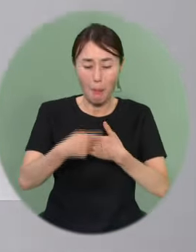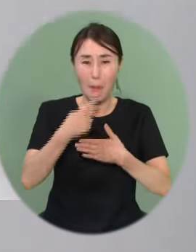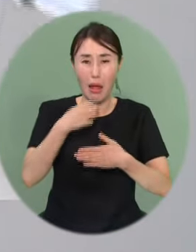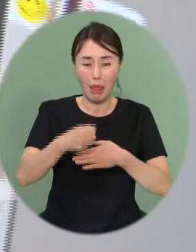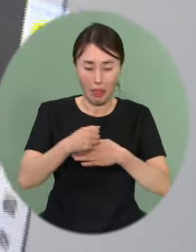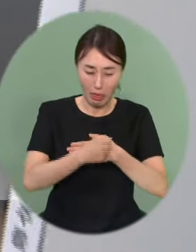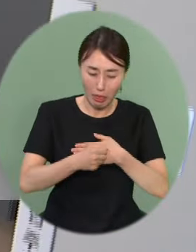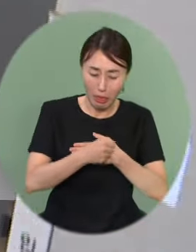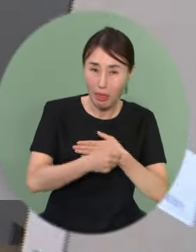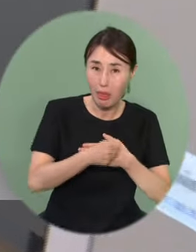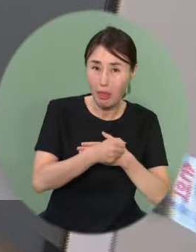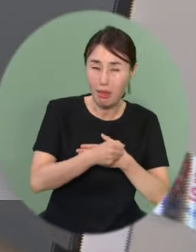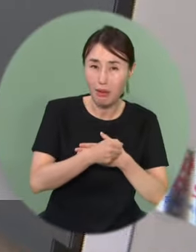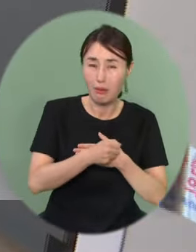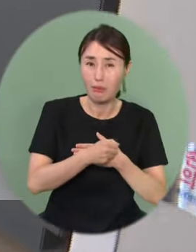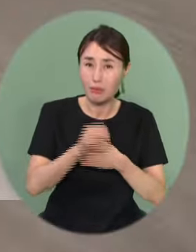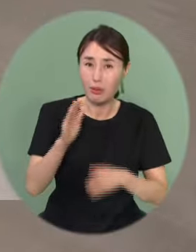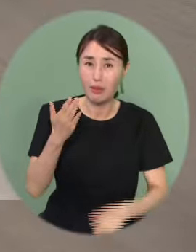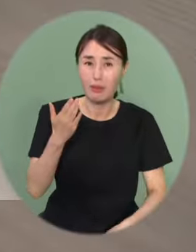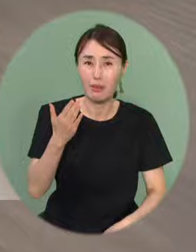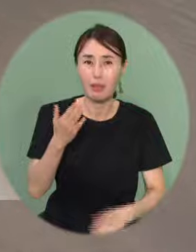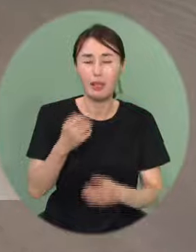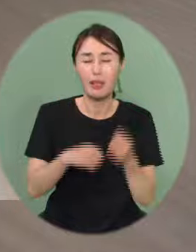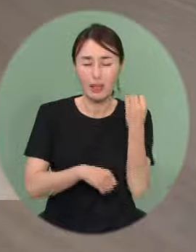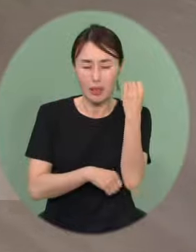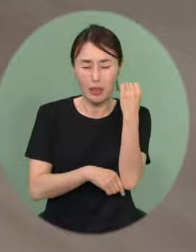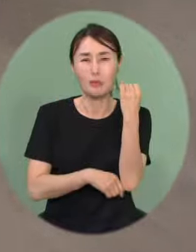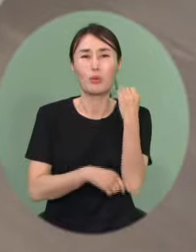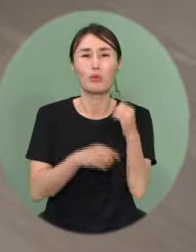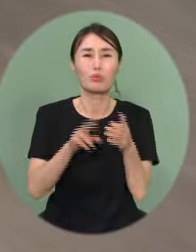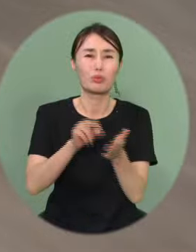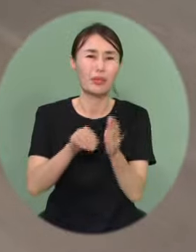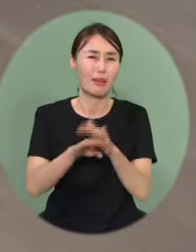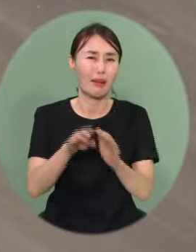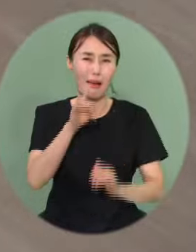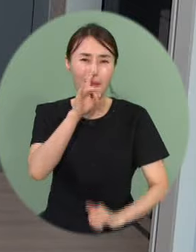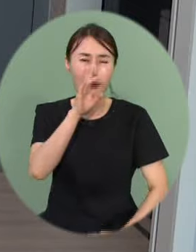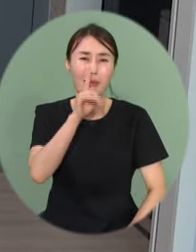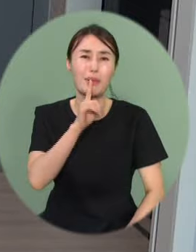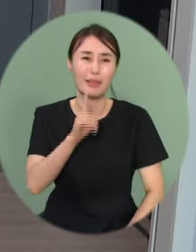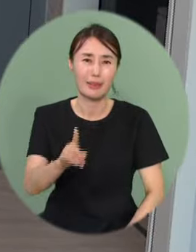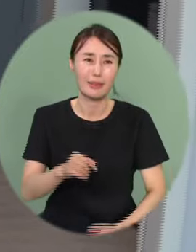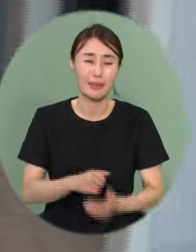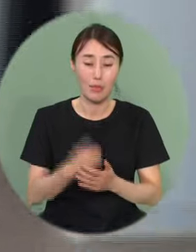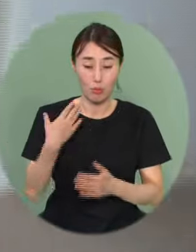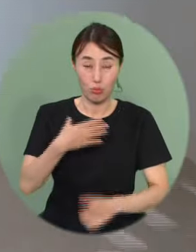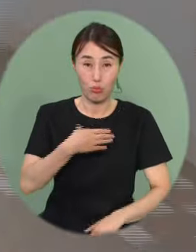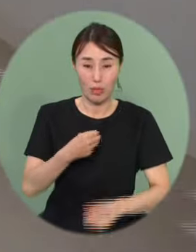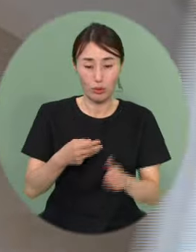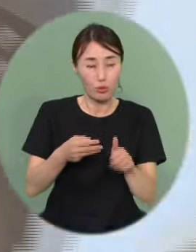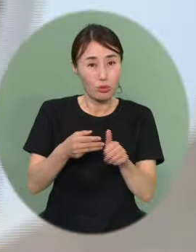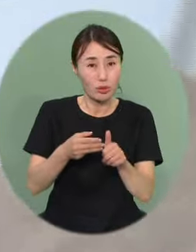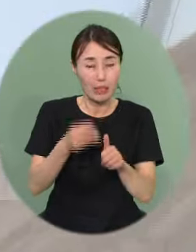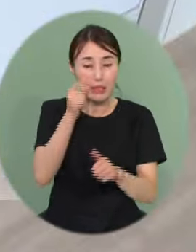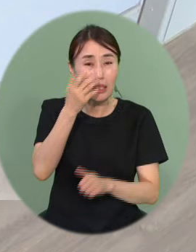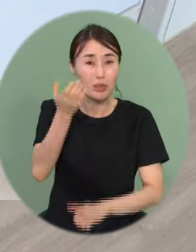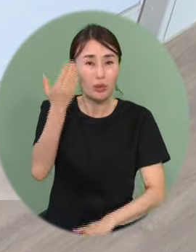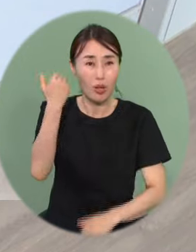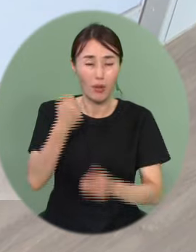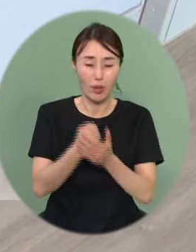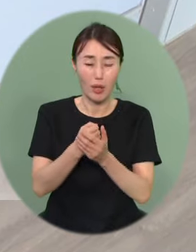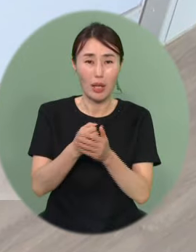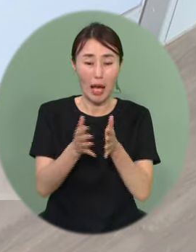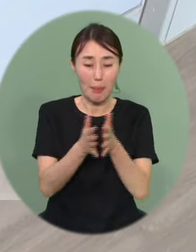하는 식의 거칠애식 조치는 근본적 문제의 해결이 아니라는 겁니다. 무안군 역시 지난달